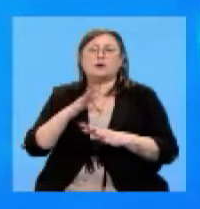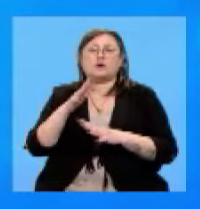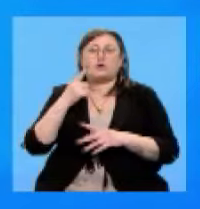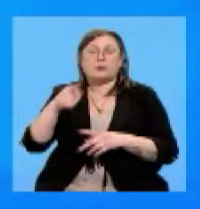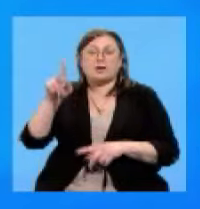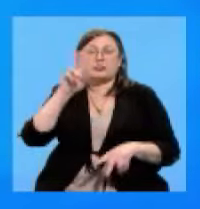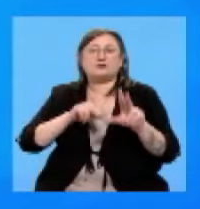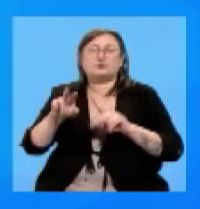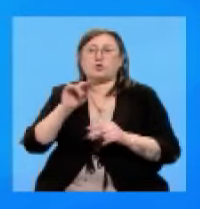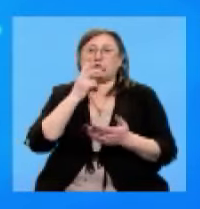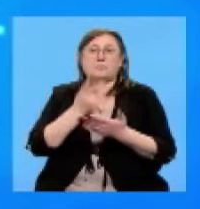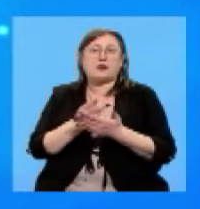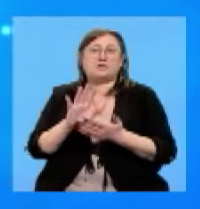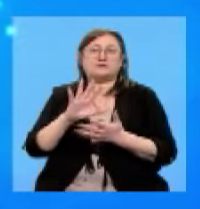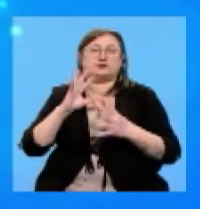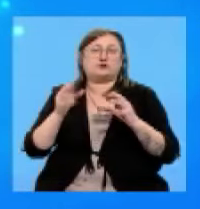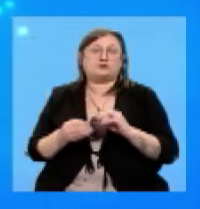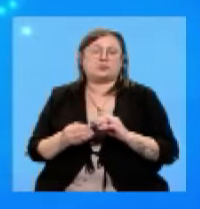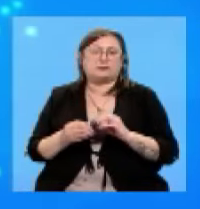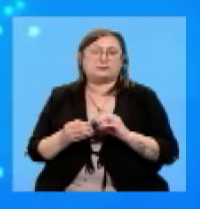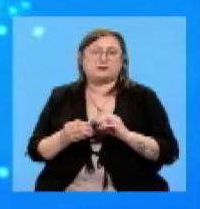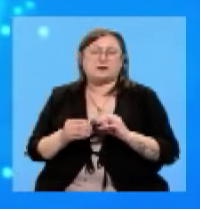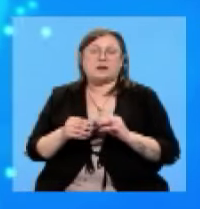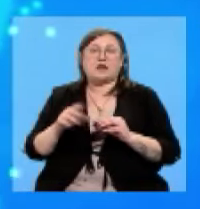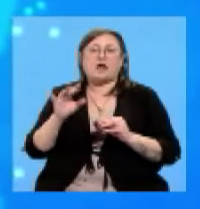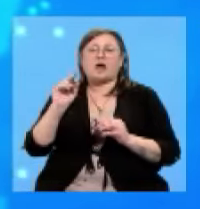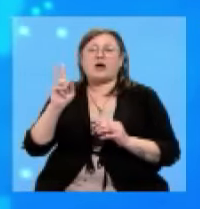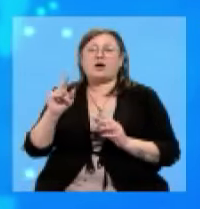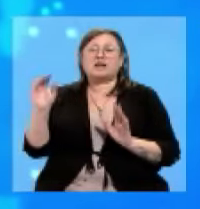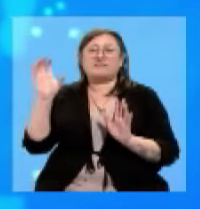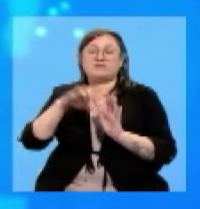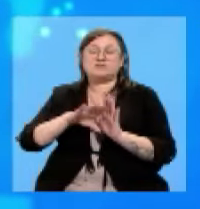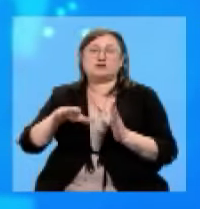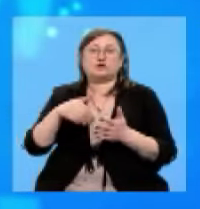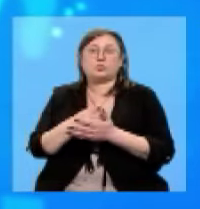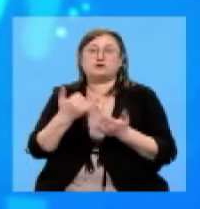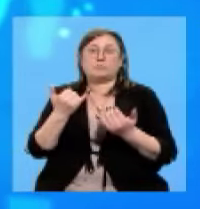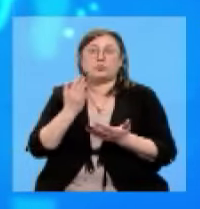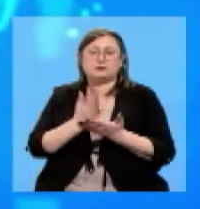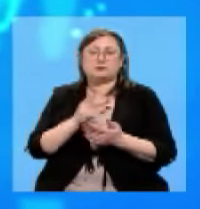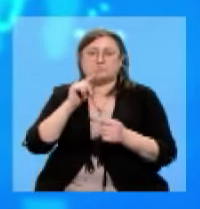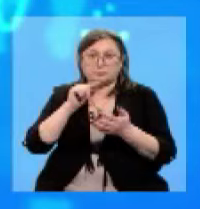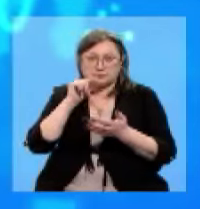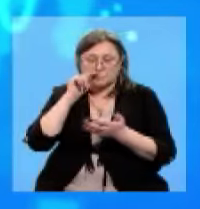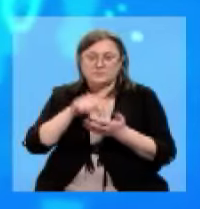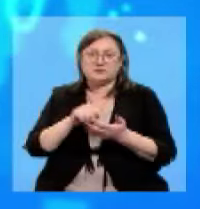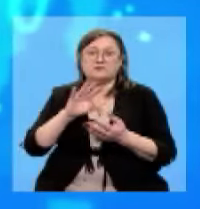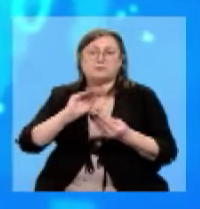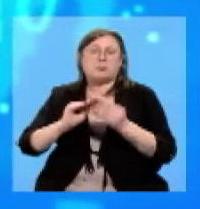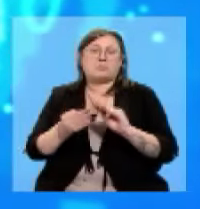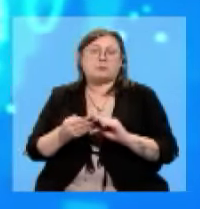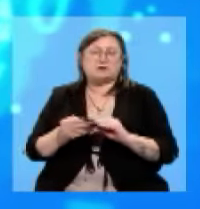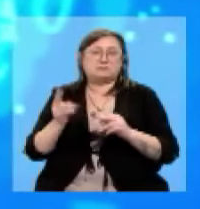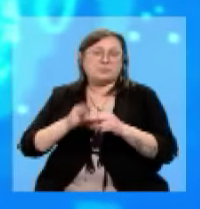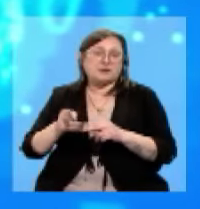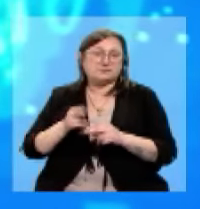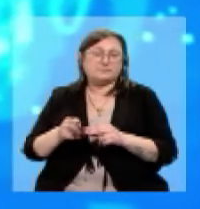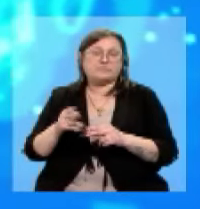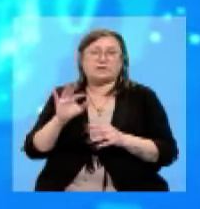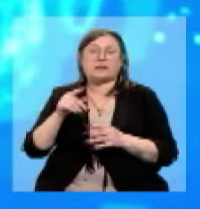көрсетпей отыр. Ал елдегі инвесторлар әлі күнге дейін кедергілерге тап болады. Тіпті бір терезе қағидасы осы күнге дейін іске асар